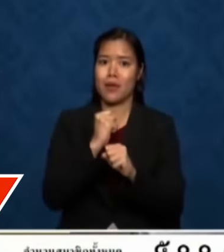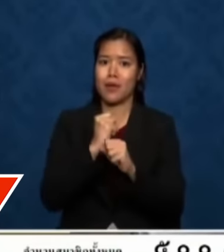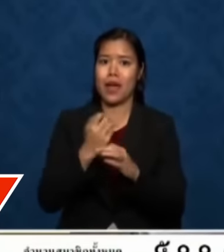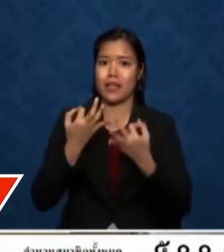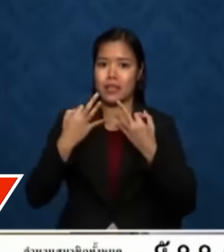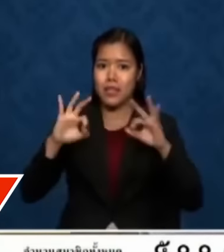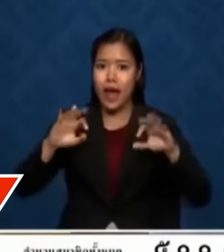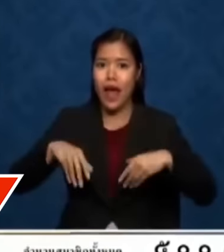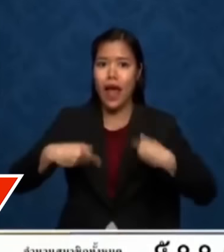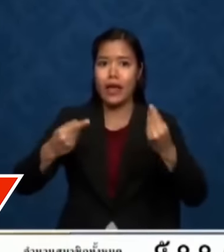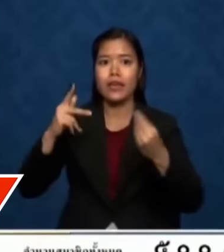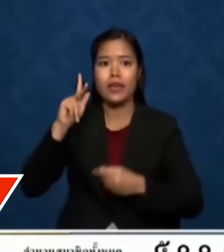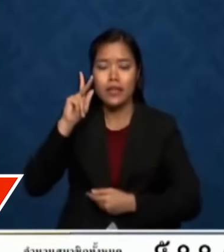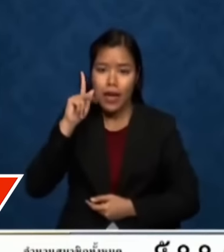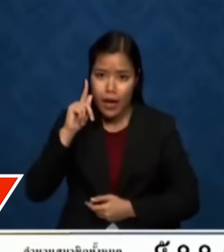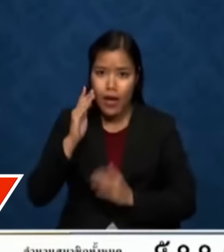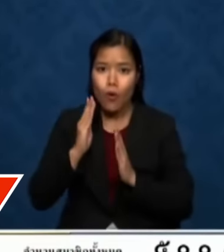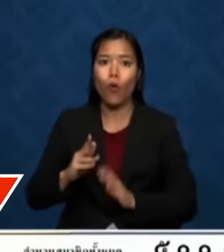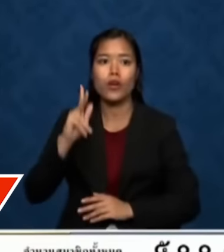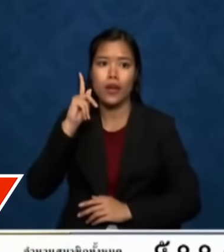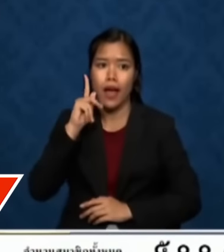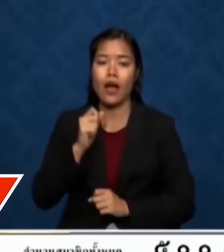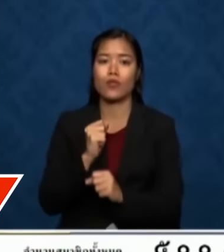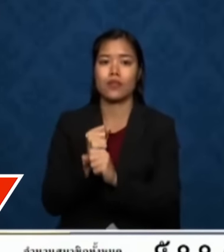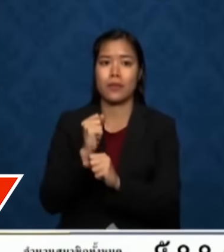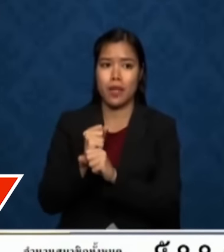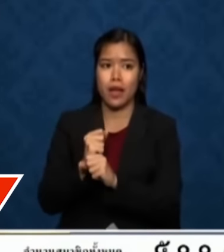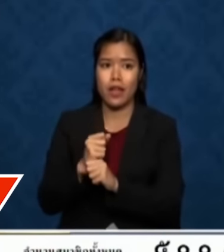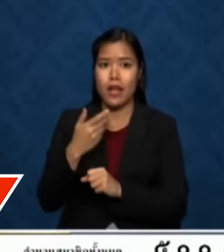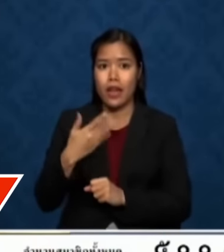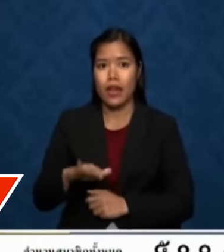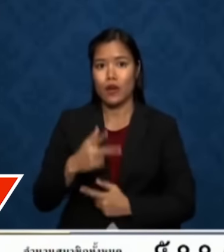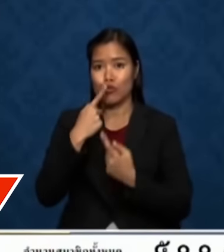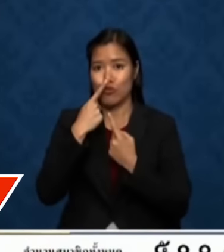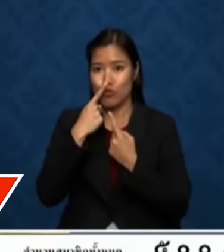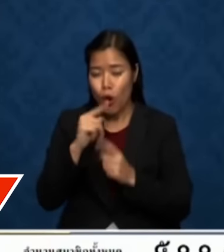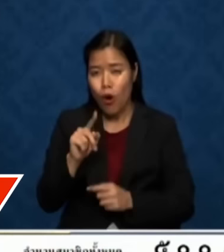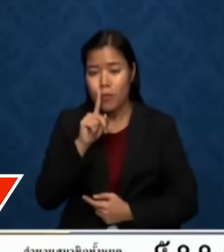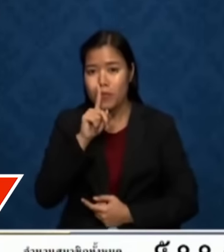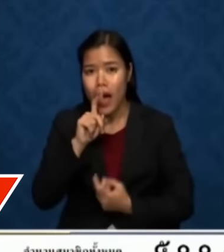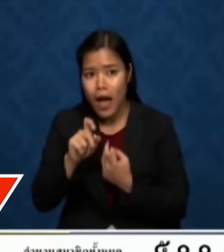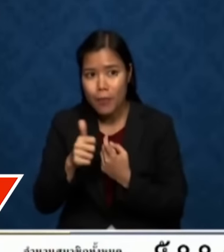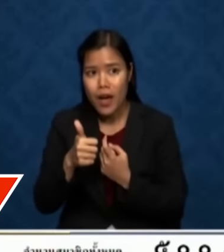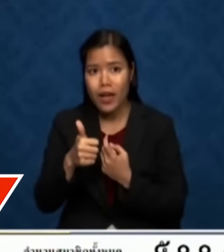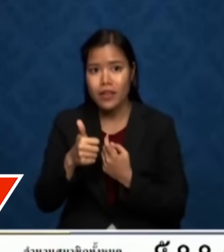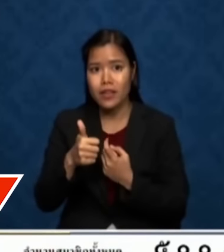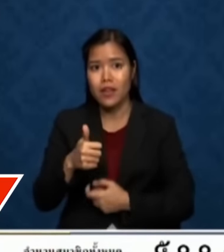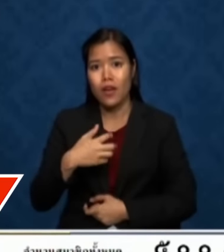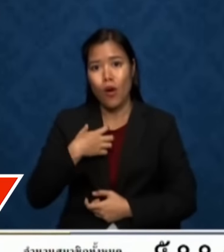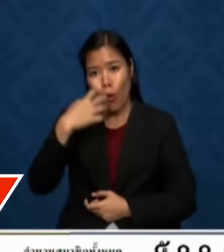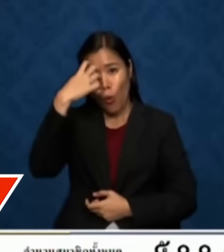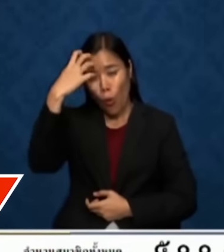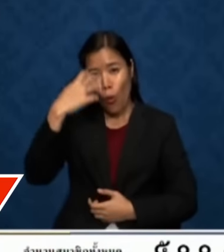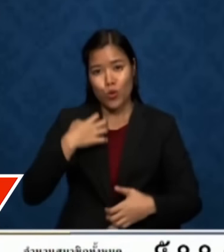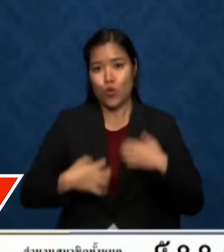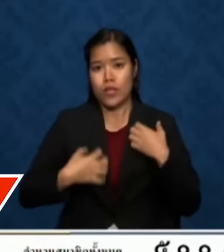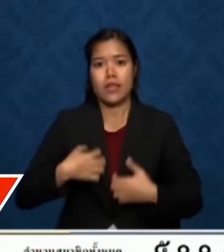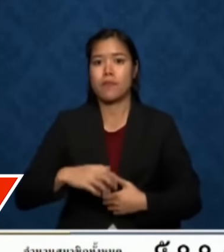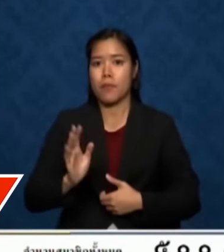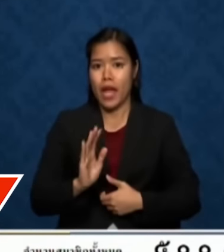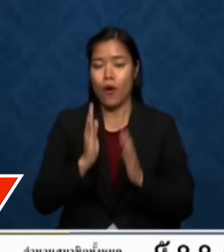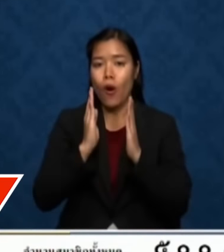วลชนและยินดีที่จะตอบคำถามด้วยวุฒิภาวะค่ะไม่วีนไม่เหวี่ยงให้สื่อมวลชนได้สอบ